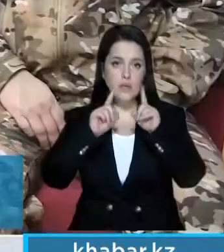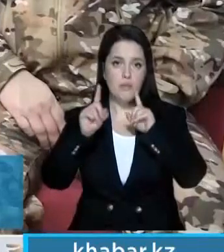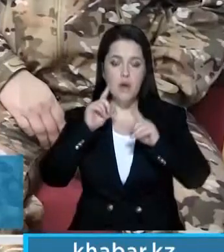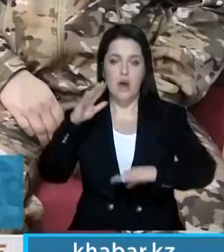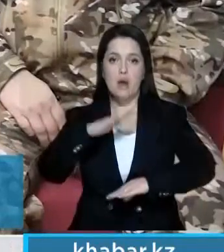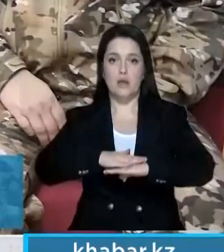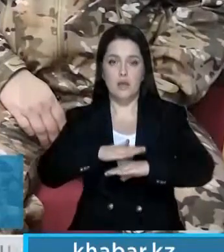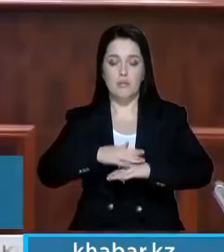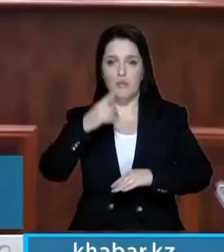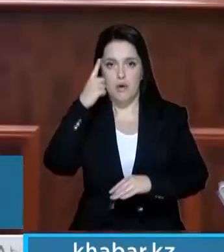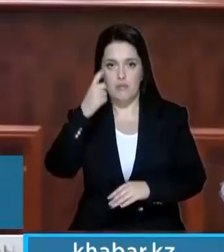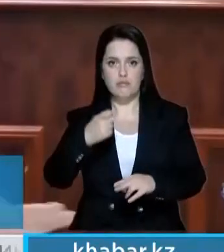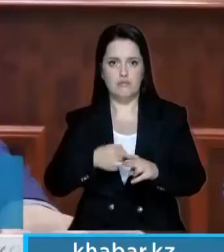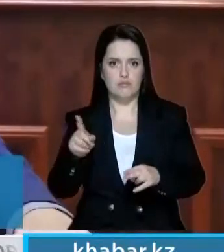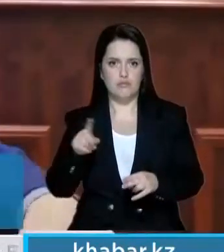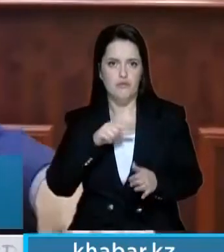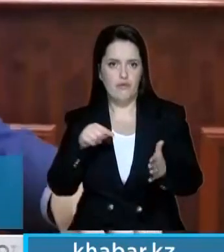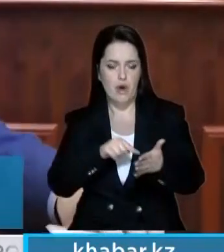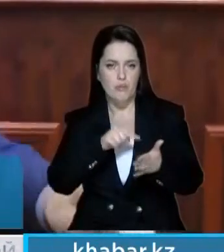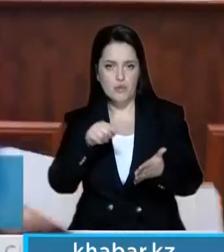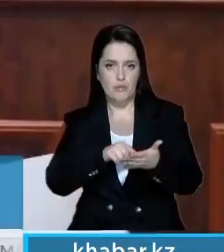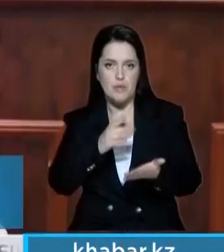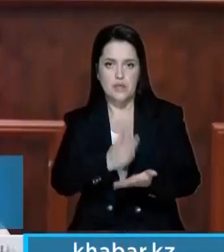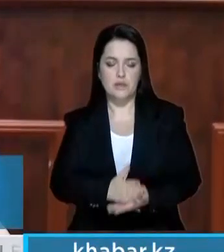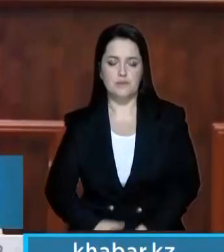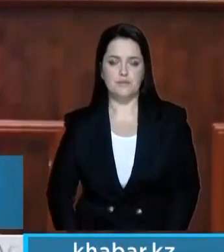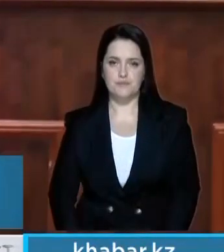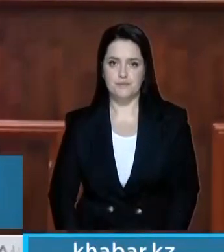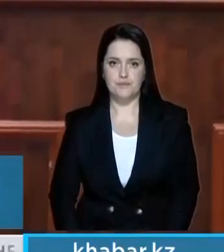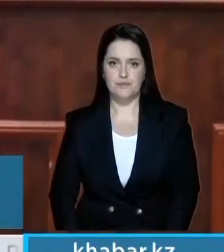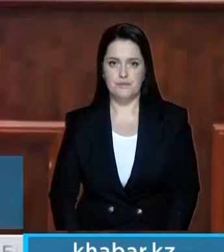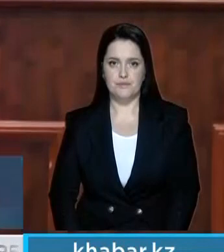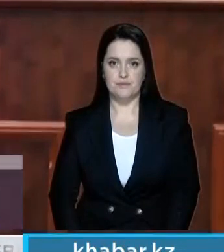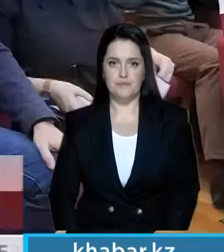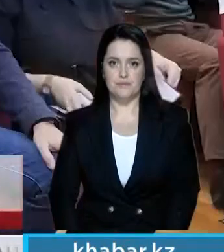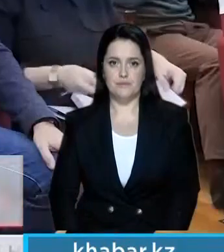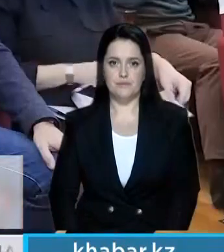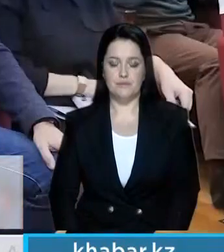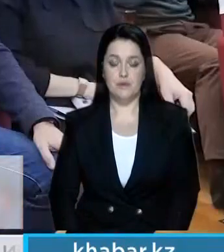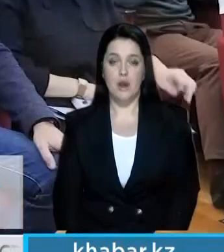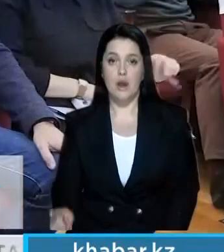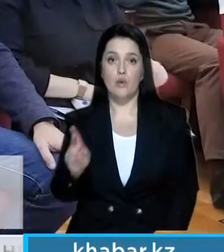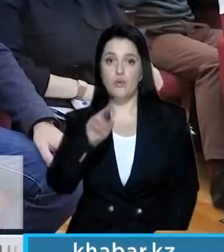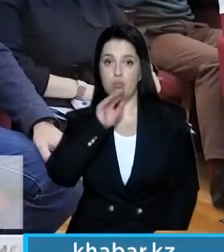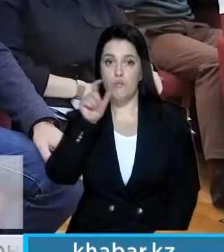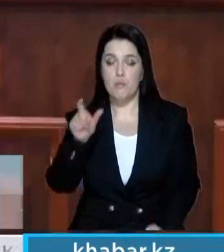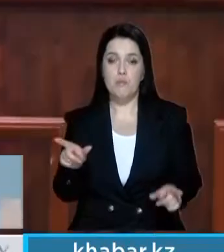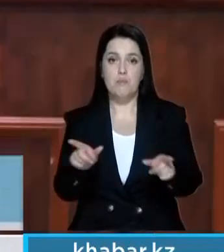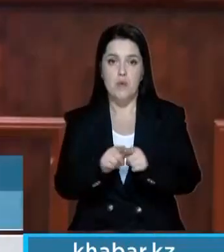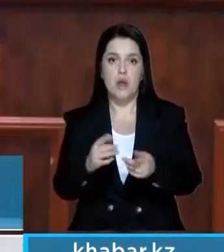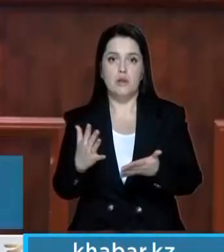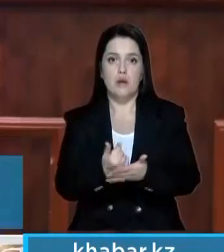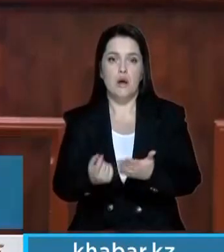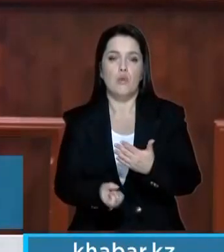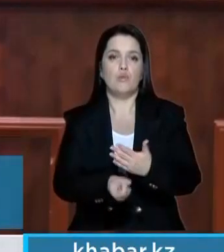положение дел вызывает вопросы экологи и компетентные специалисты должны вместе найти источник